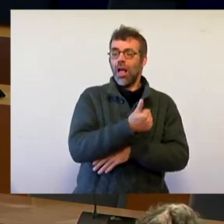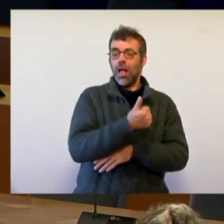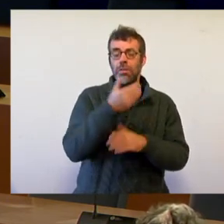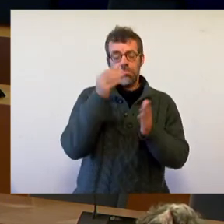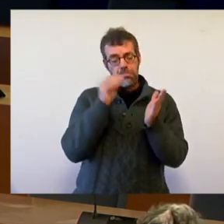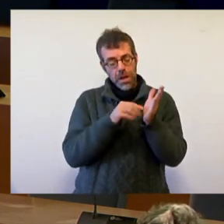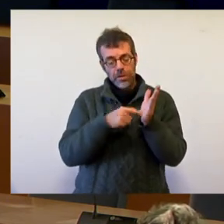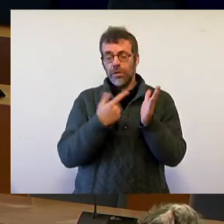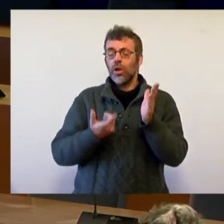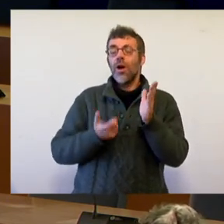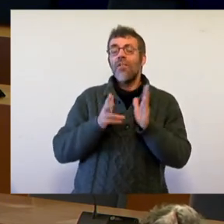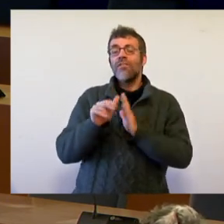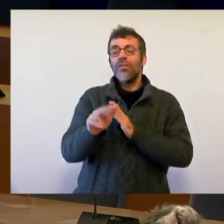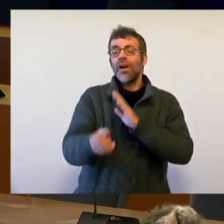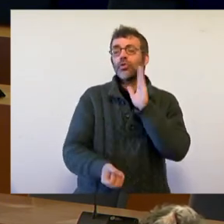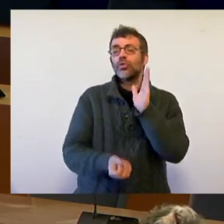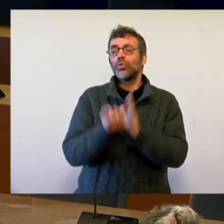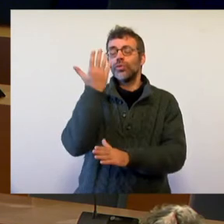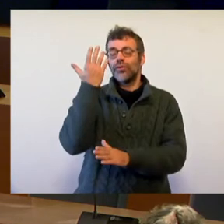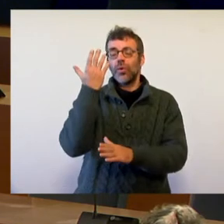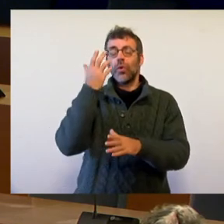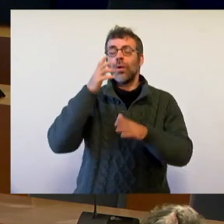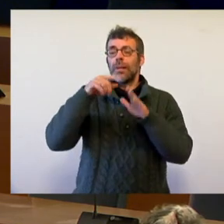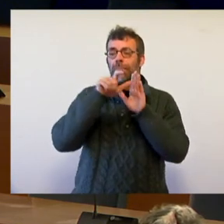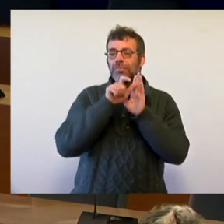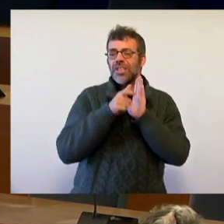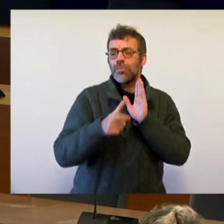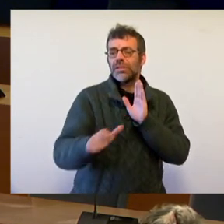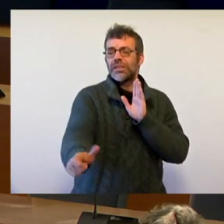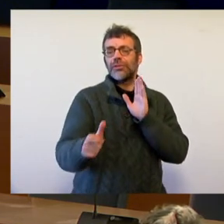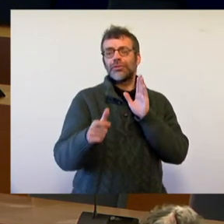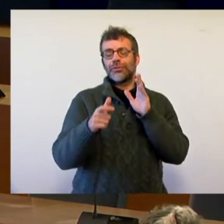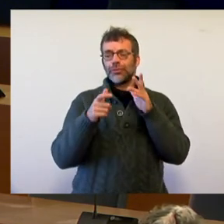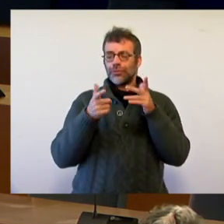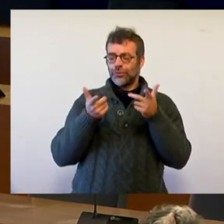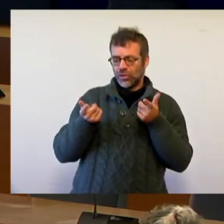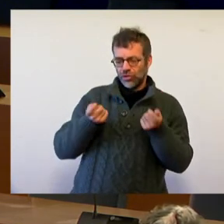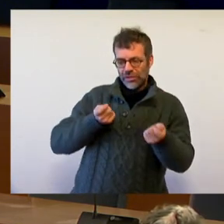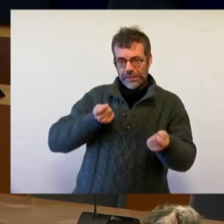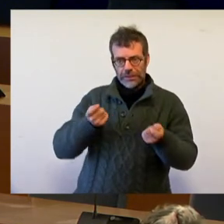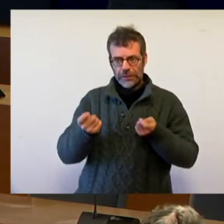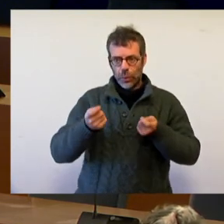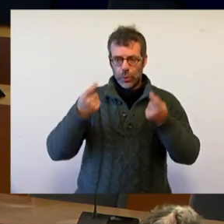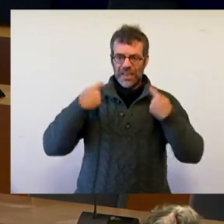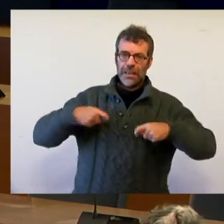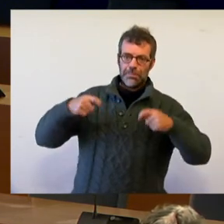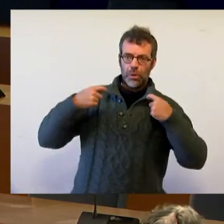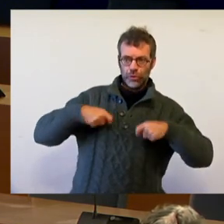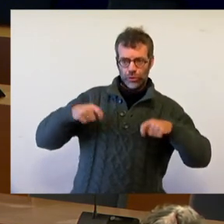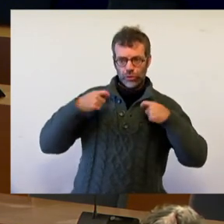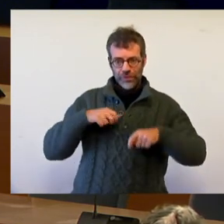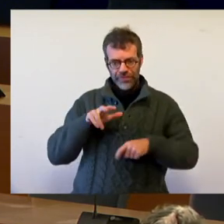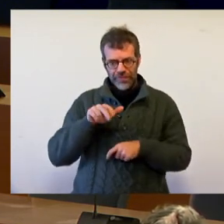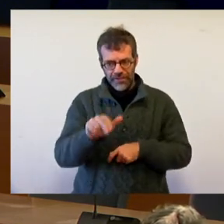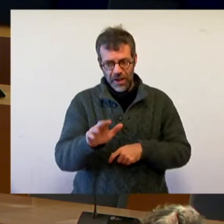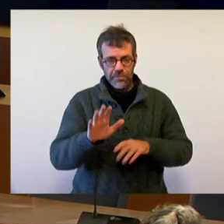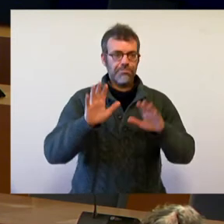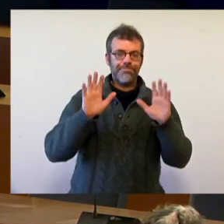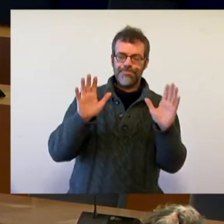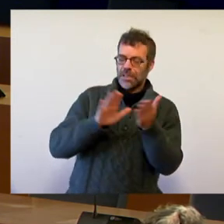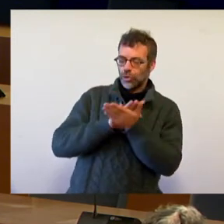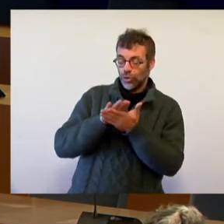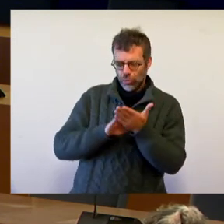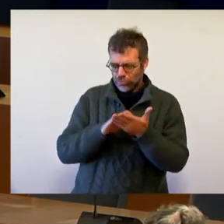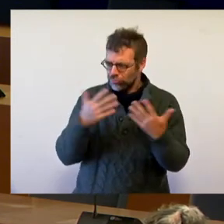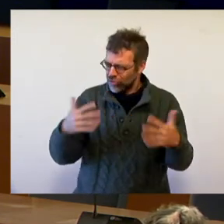dispositif de restriction de l'évolution de nos dépenses. Monsieur le maire, nous avons connu deux